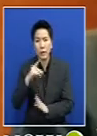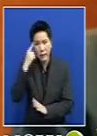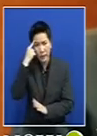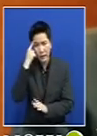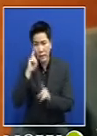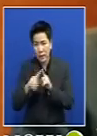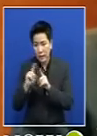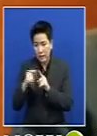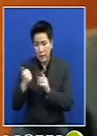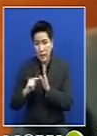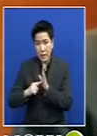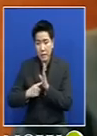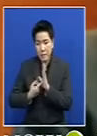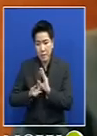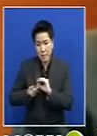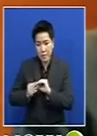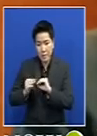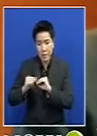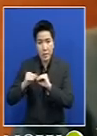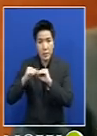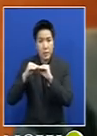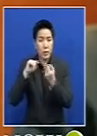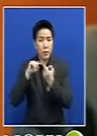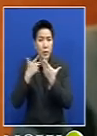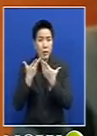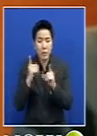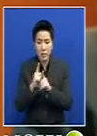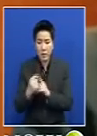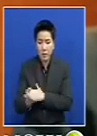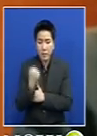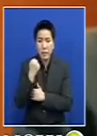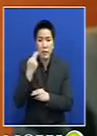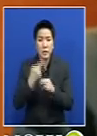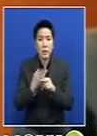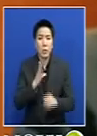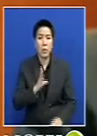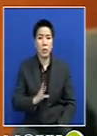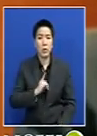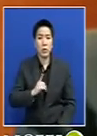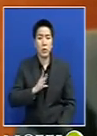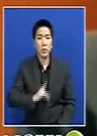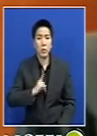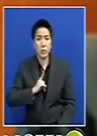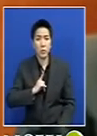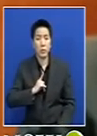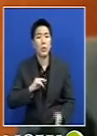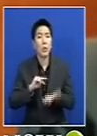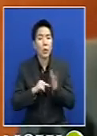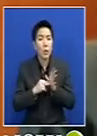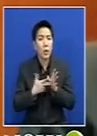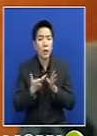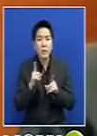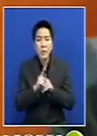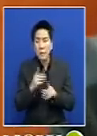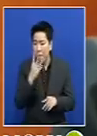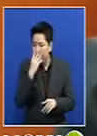เวทีโลกเนี่ยเริ่มเป็นการก่อการร้ายที่ในวงการความมั่นคงเราเรียกว่าโลนวูฟผมแปลตรงๆนะครับหมาป่